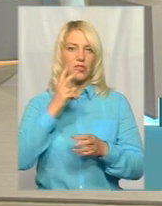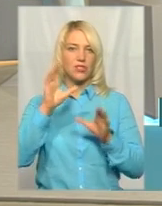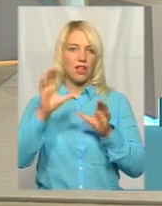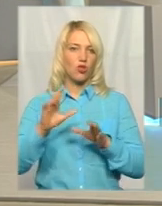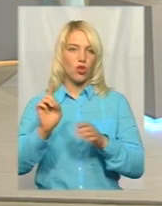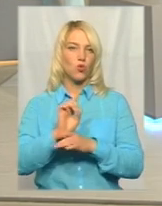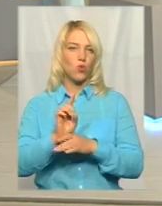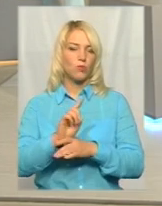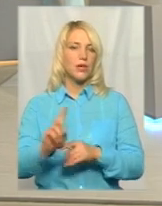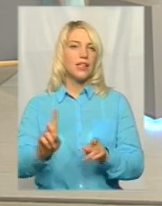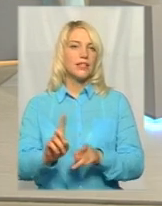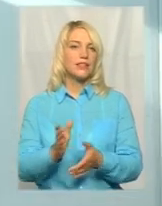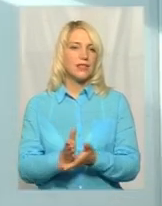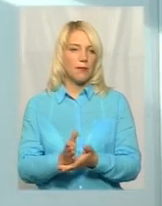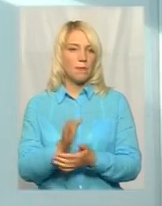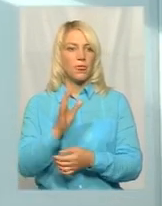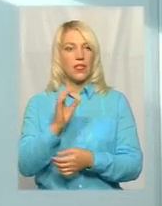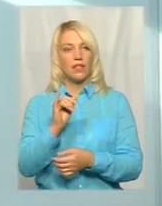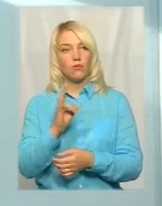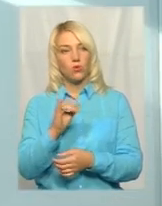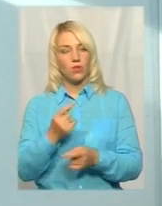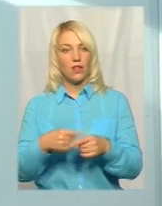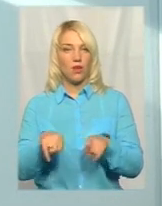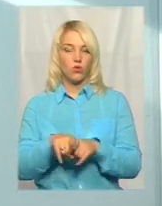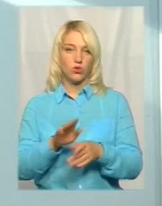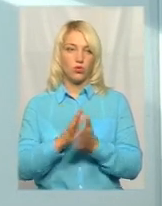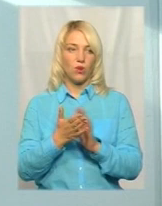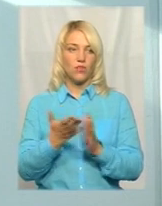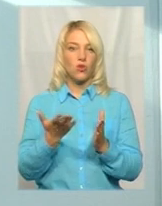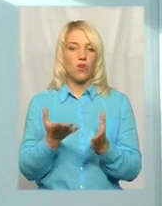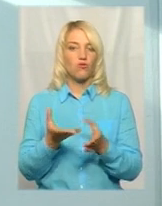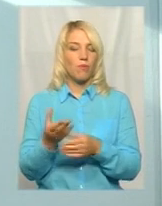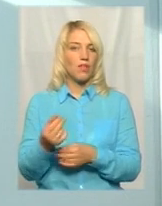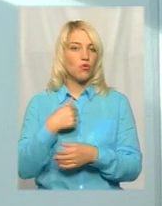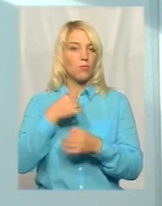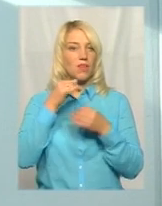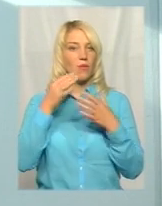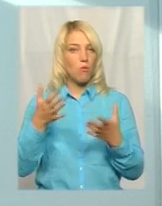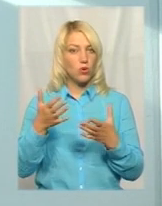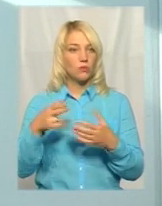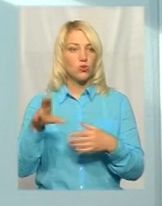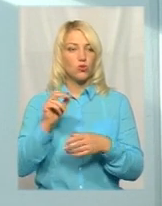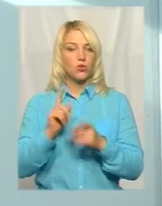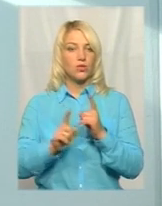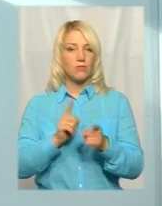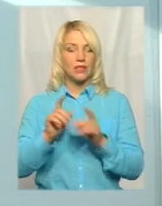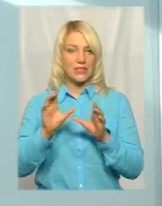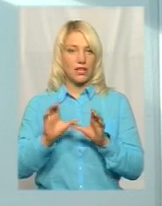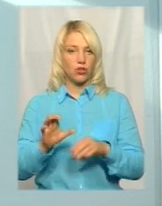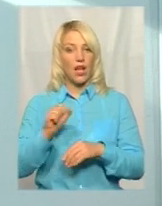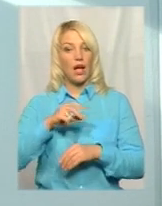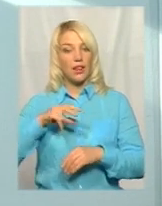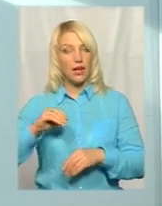норм, які є. Ну, на цю ситуацію якимось чином вплинути ми не можемо щодо зміни законодавства,